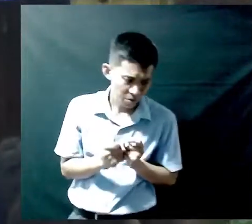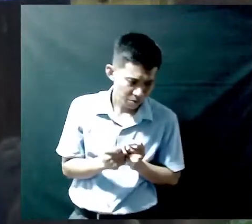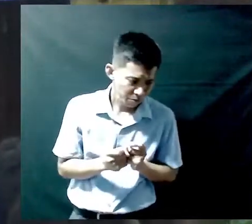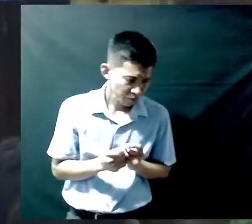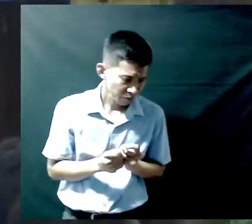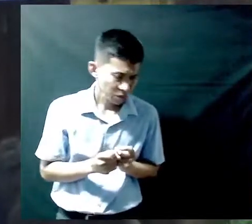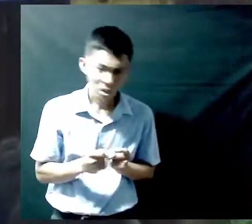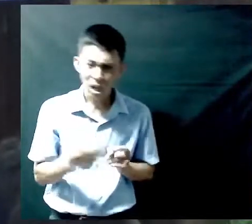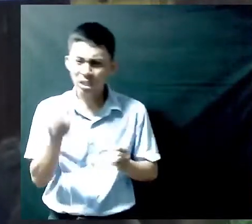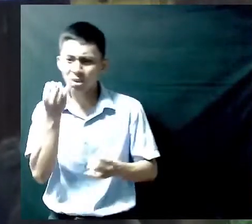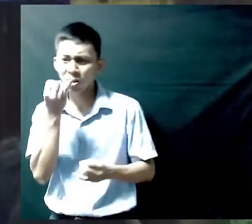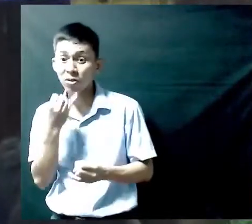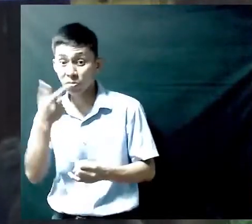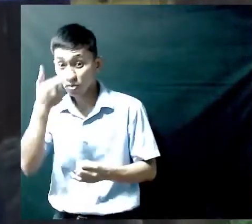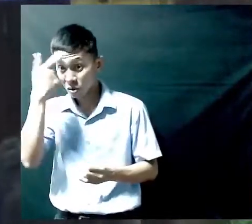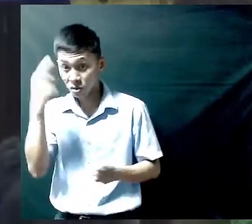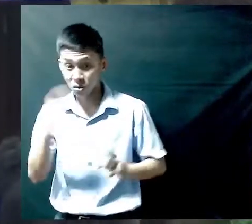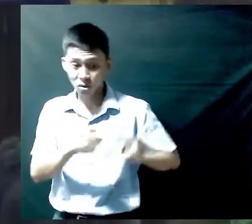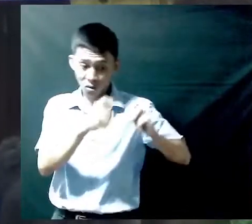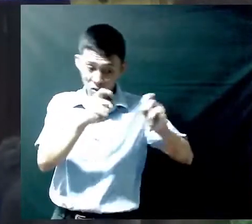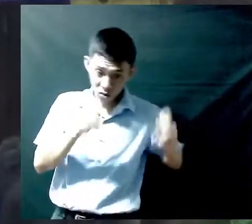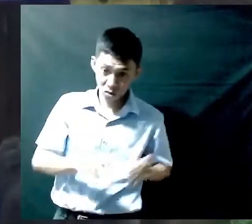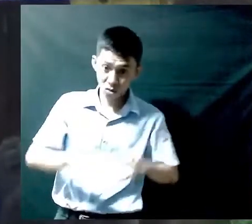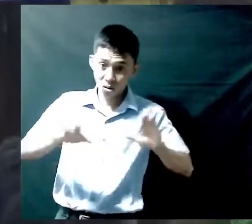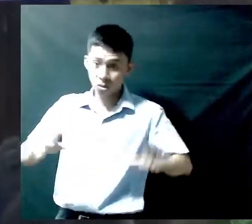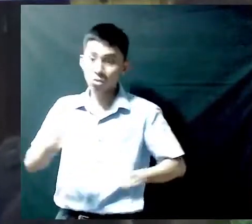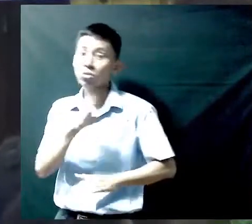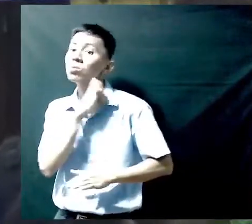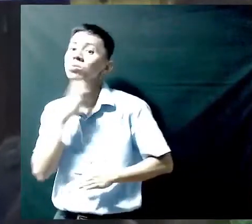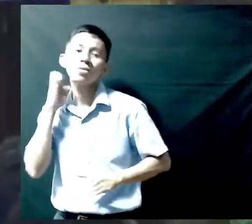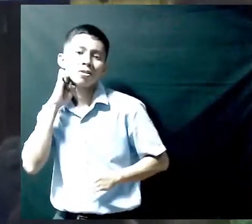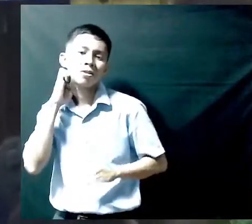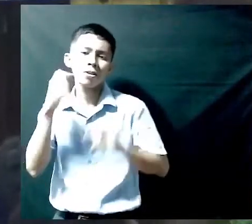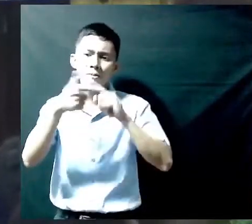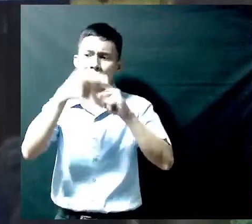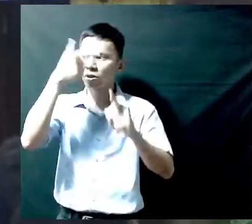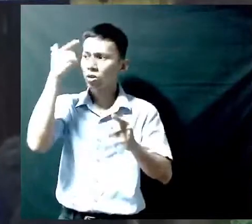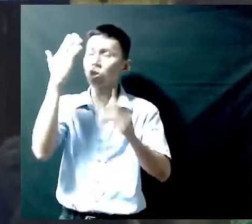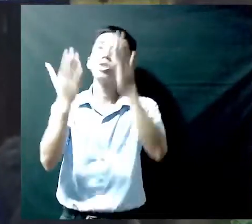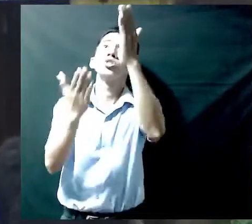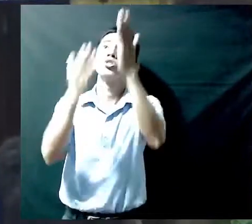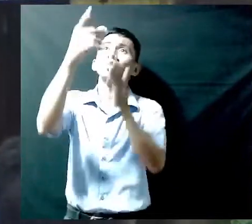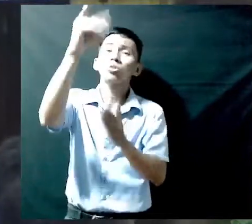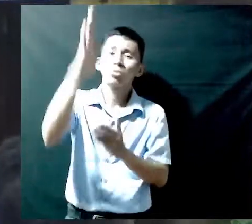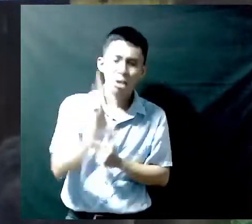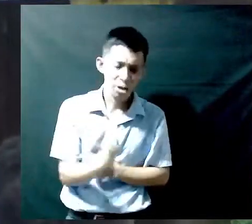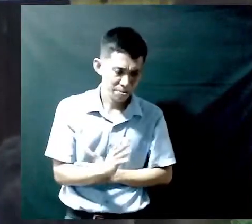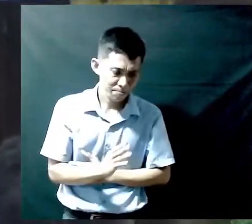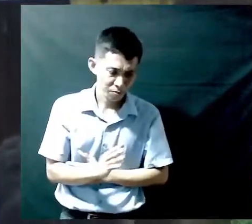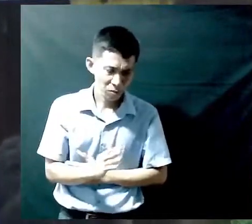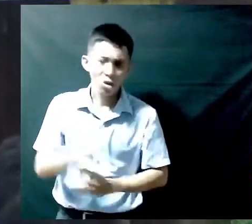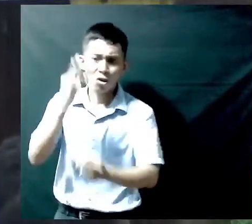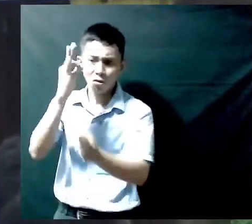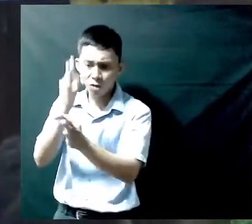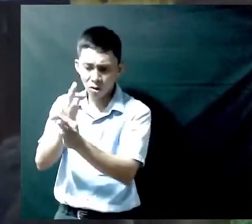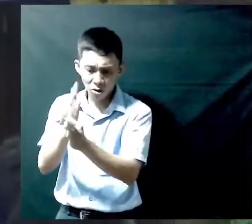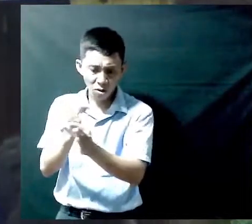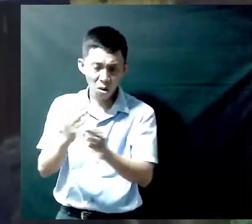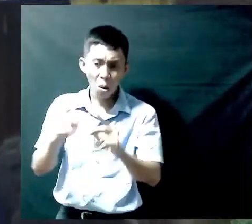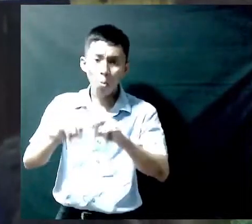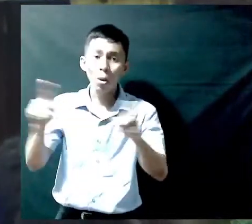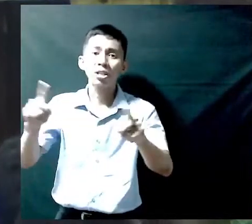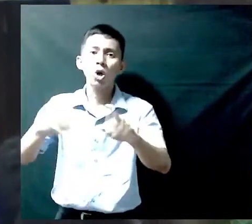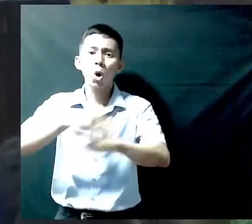Nagkakagulo ang Israel. Yung dapat na mga lingkod ng Diyos na naglilingkod ng tapat ng mga anak ni Eli, lahat